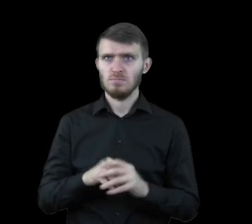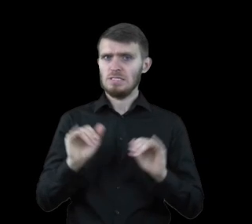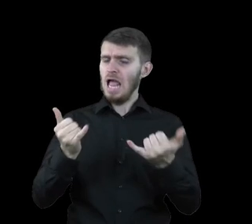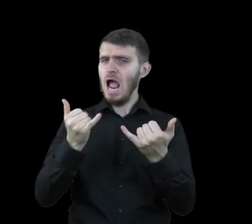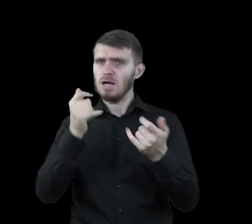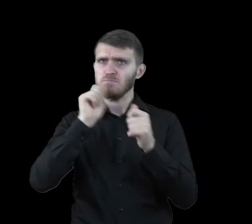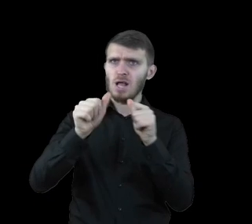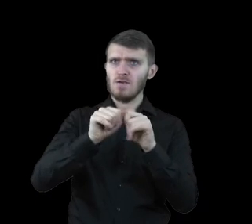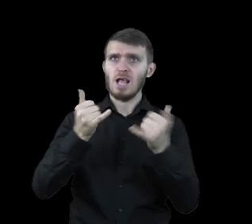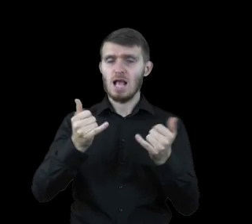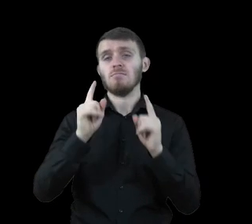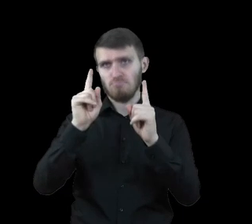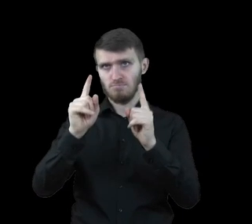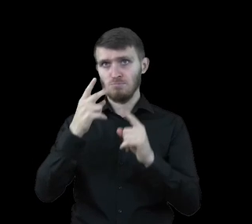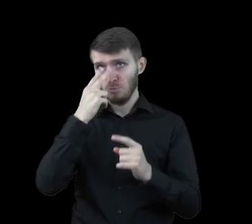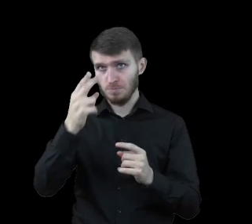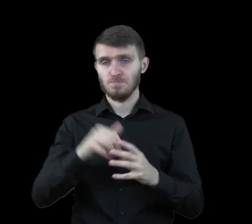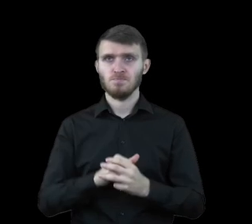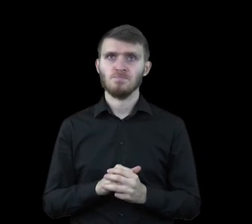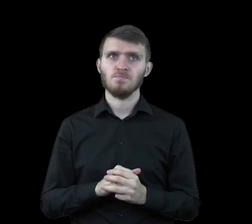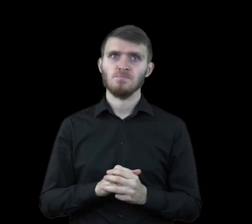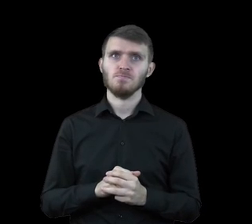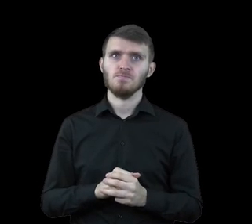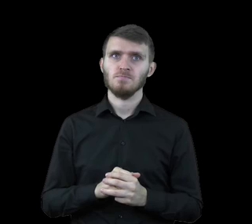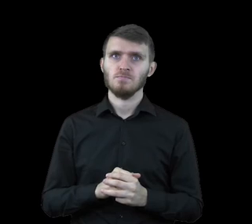wiemy, że pierwiastek ze 100 wynosi 10,